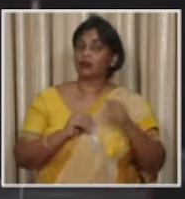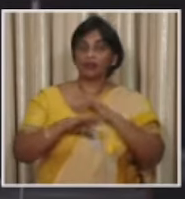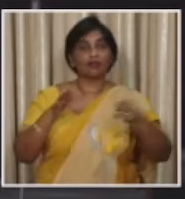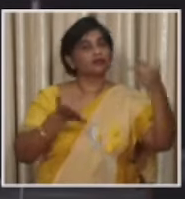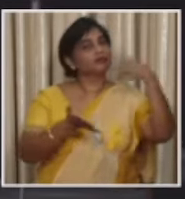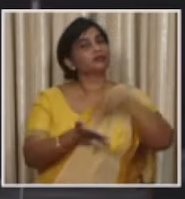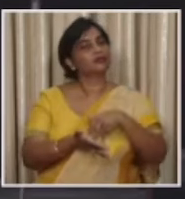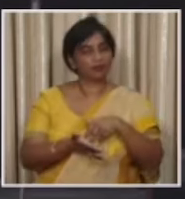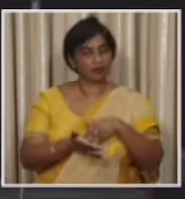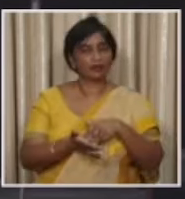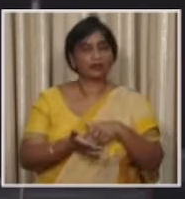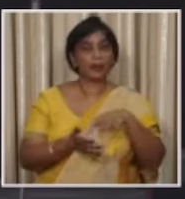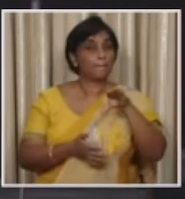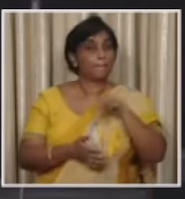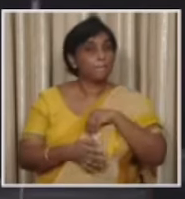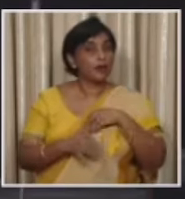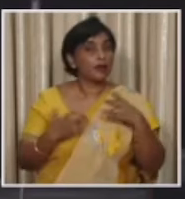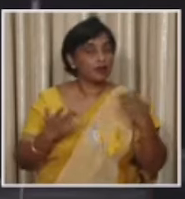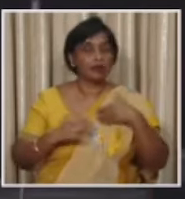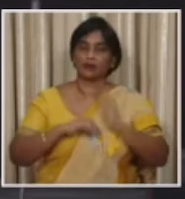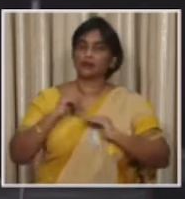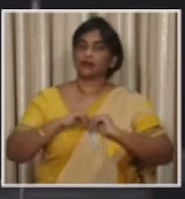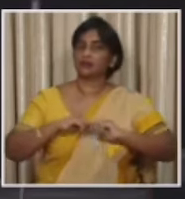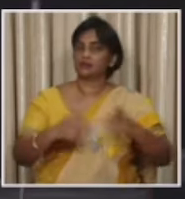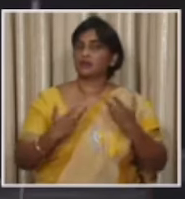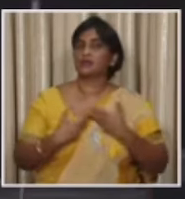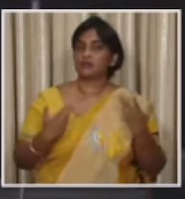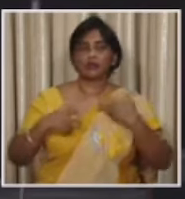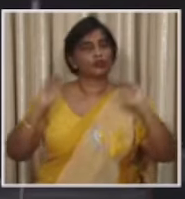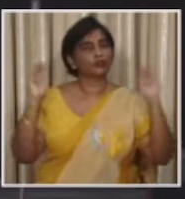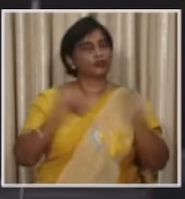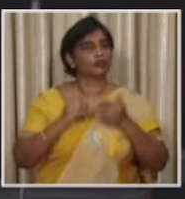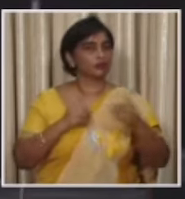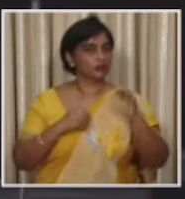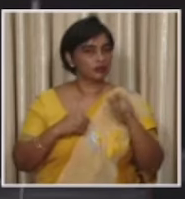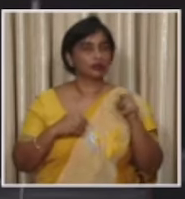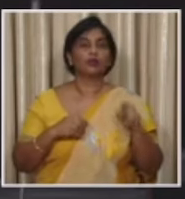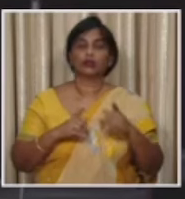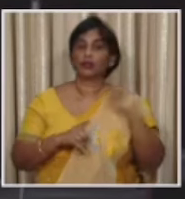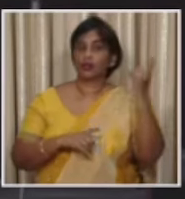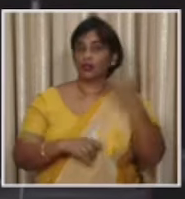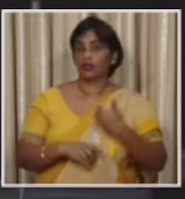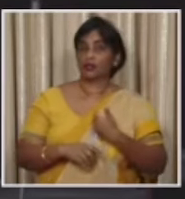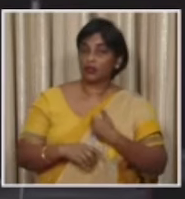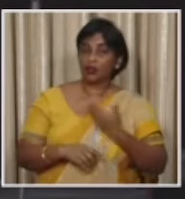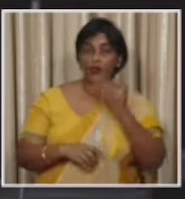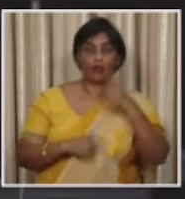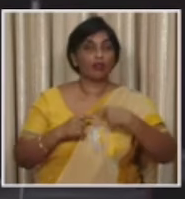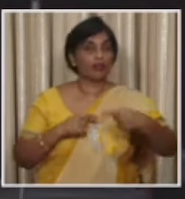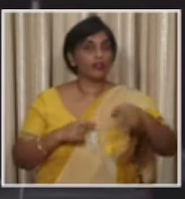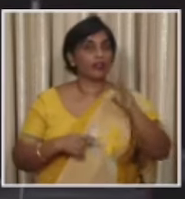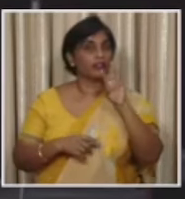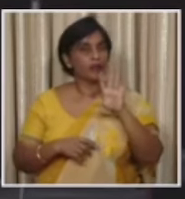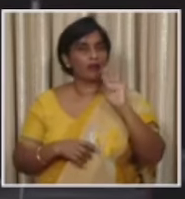වේදිකාවට ගිහිල්ලා පිළිගත නොහැකි ක්‍රියාත්මක කරන්න බැරි කෙටි කාලීනව ජනප්‍රිය වෙන්න පුළුවන් දවස්